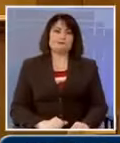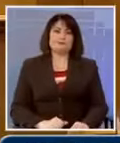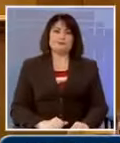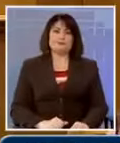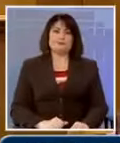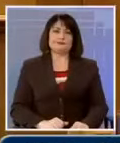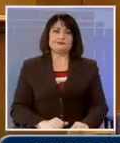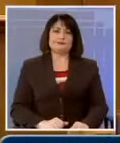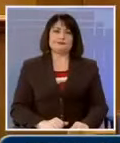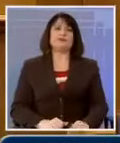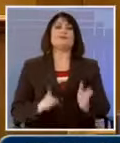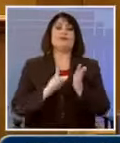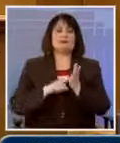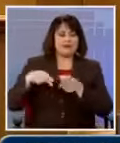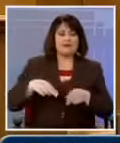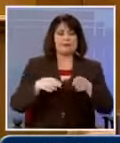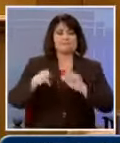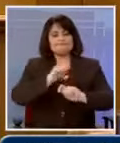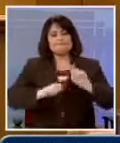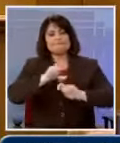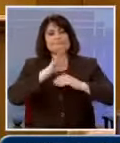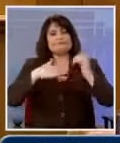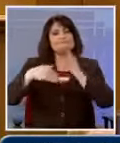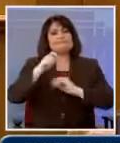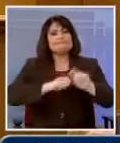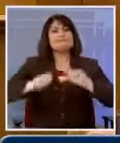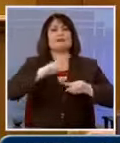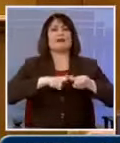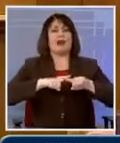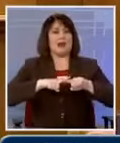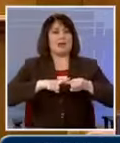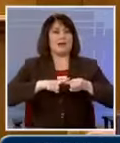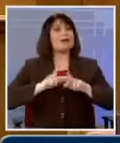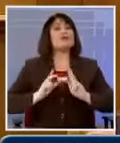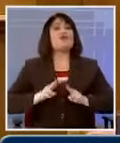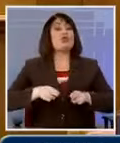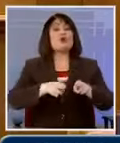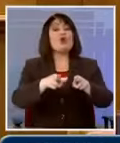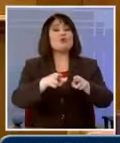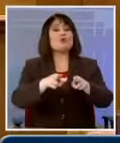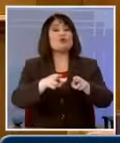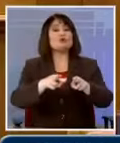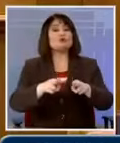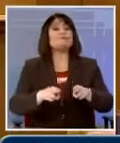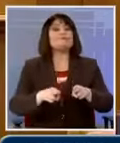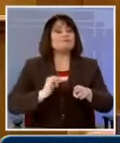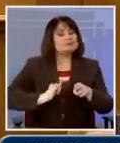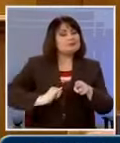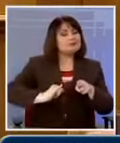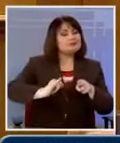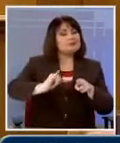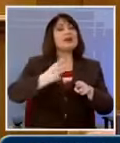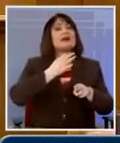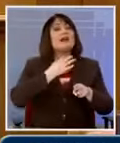Η πορεία της ανασυγκρότησης και της ανόρθωσης της πατρίδας μας θα είναι μακρόχρονη,